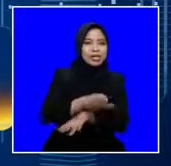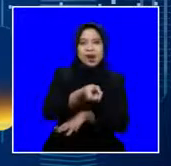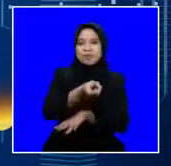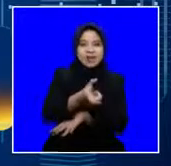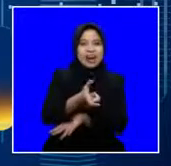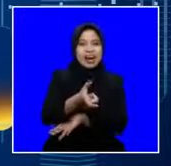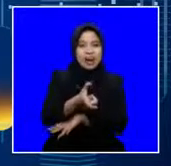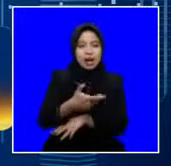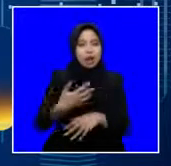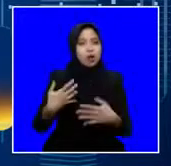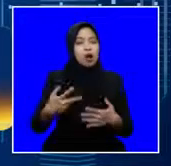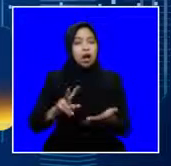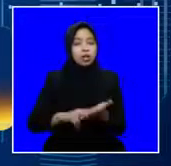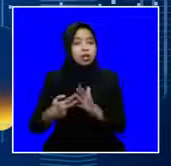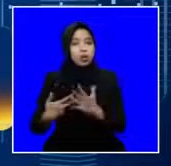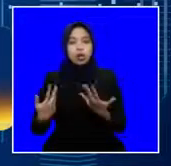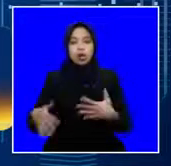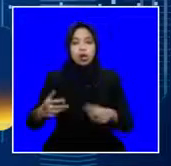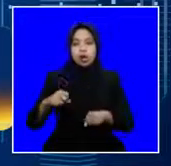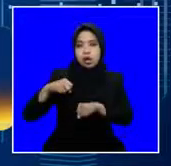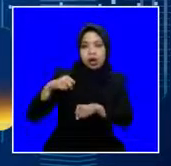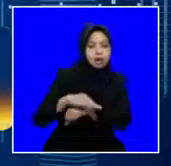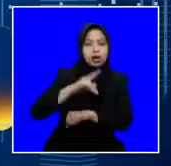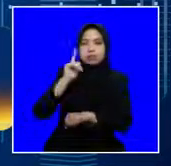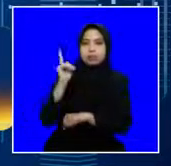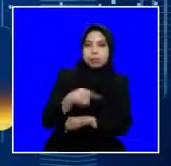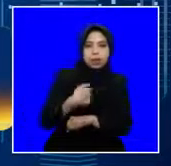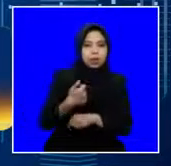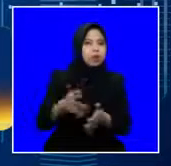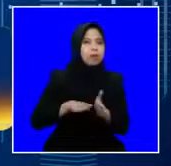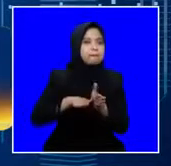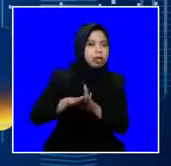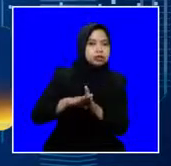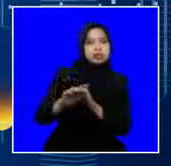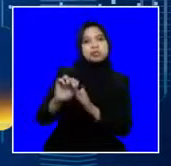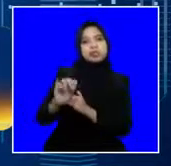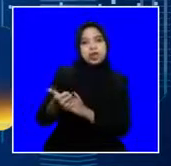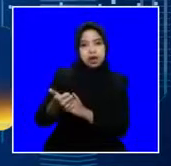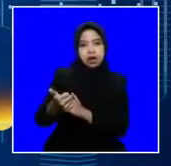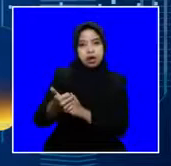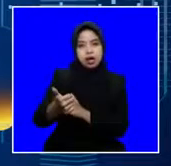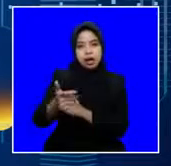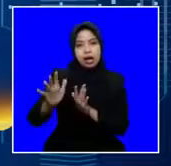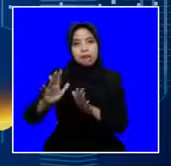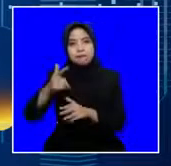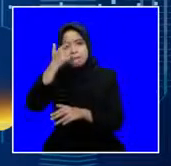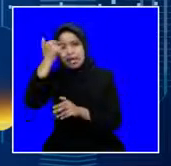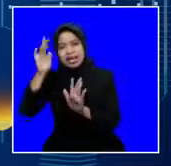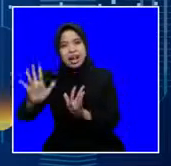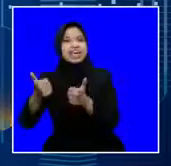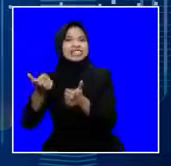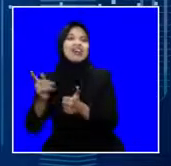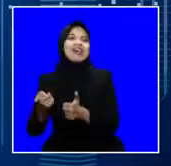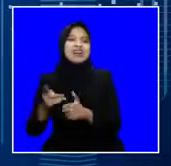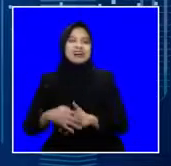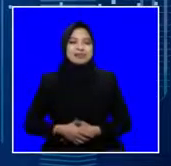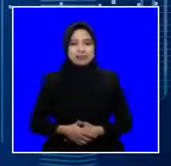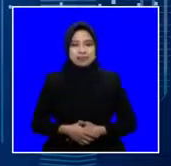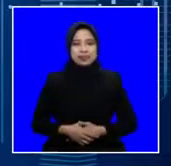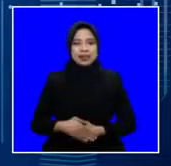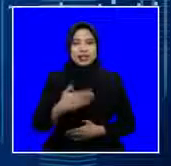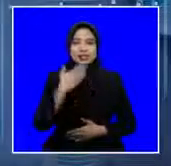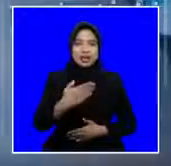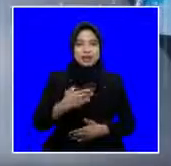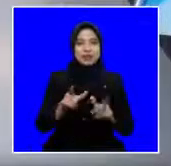akan membawa dampak yang jauh lebih signifikan terhadap yang paling penting, tujuan tetap pada hasil belajar siswa. Demikian Mbak Widya, terima